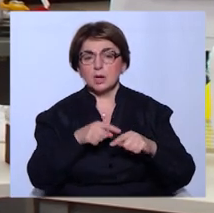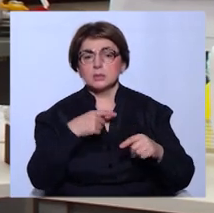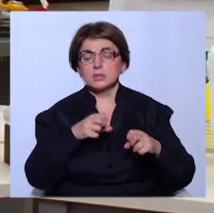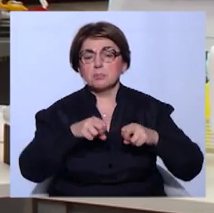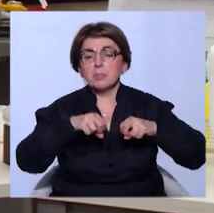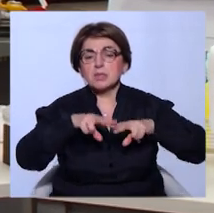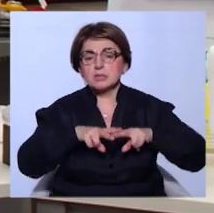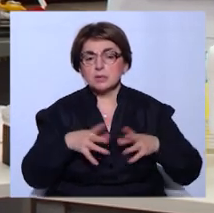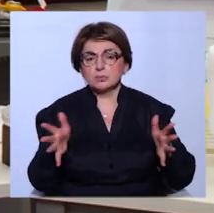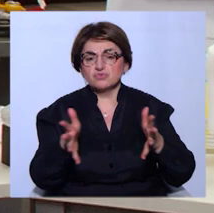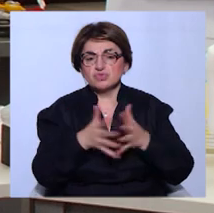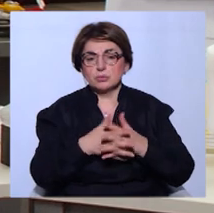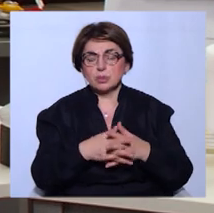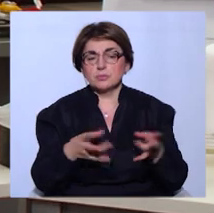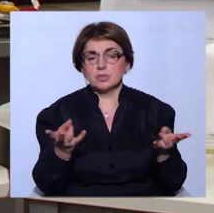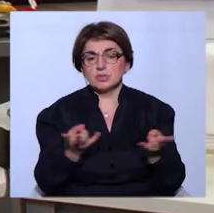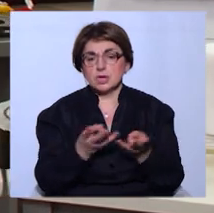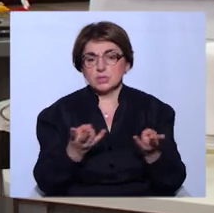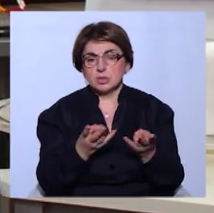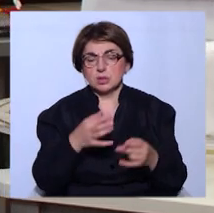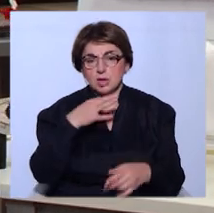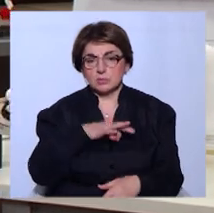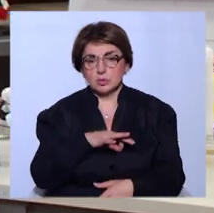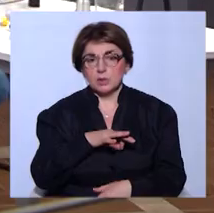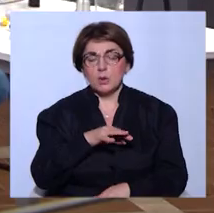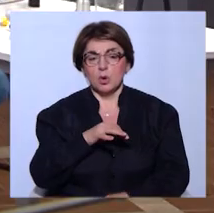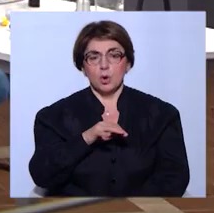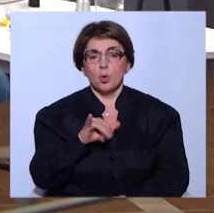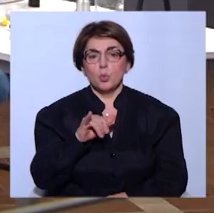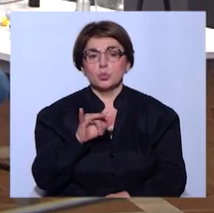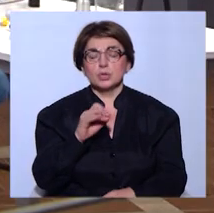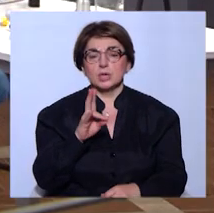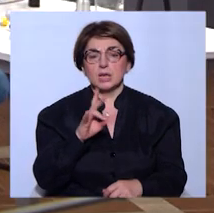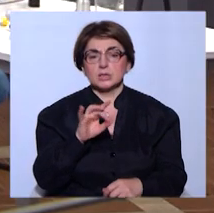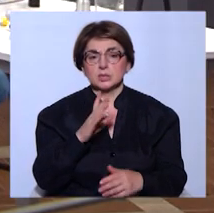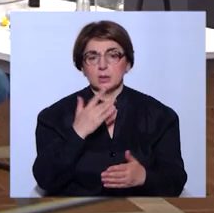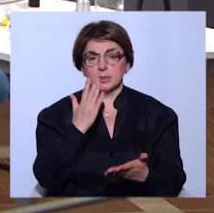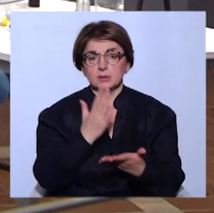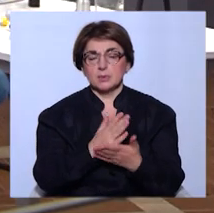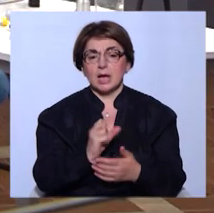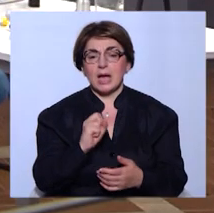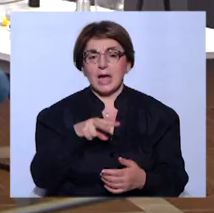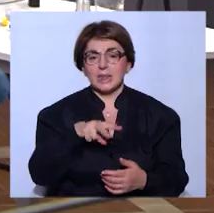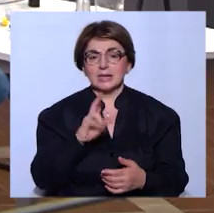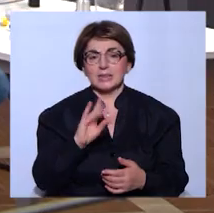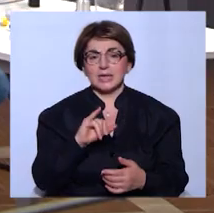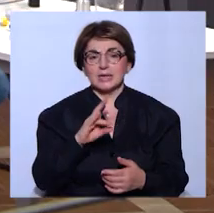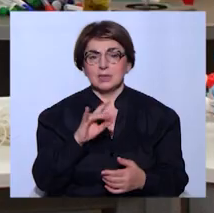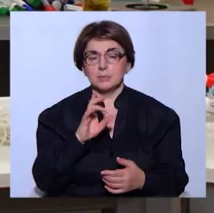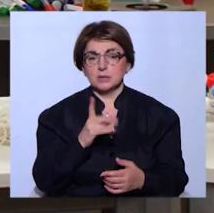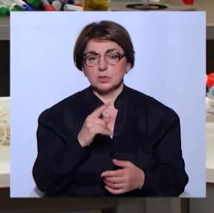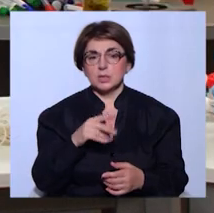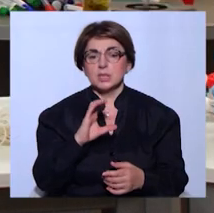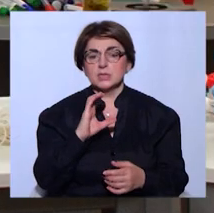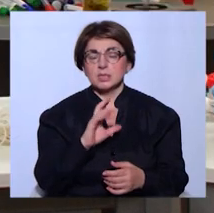ჭრა შედუღებისათვის არის ის გამოყენებაში. უჯერი ნახშირწყალბადებია ასევე ალკენები,